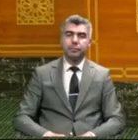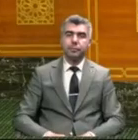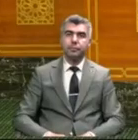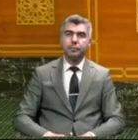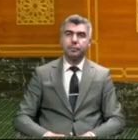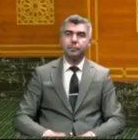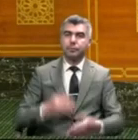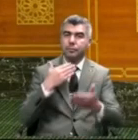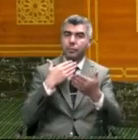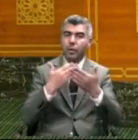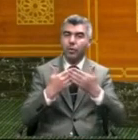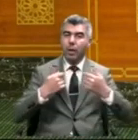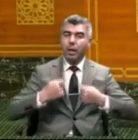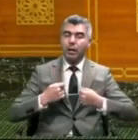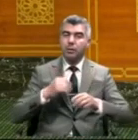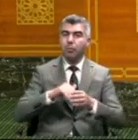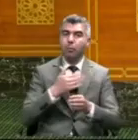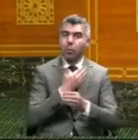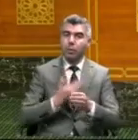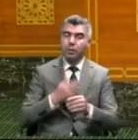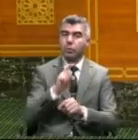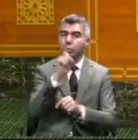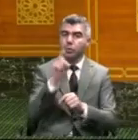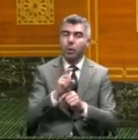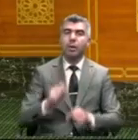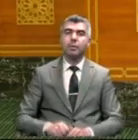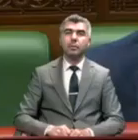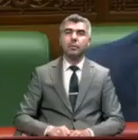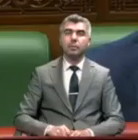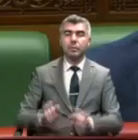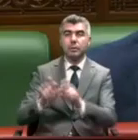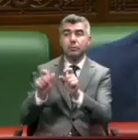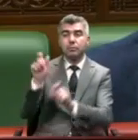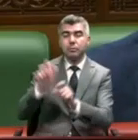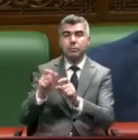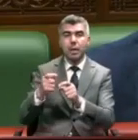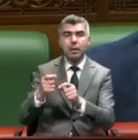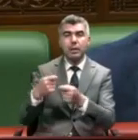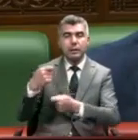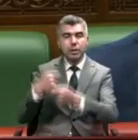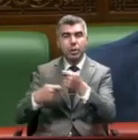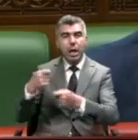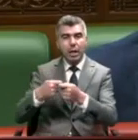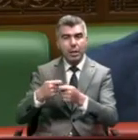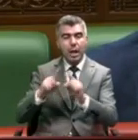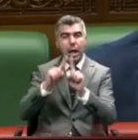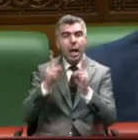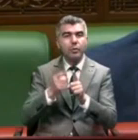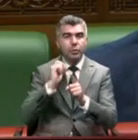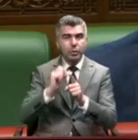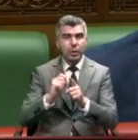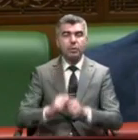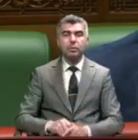السيد الرئيس شكرا سيد المستشار على هذا السؤال الاهم بحيث الفئات التجار تجار الصغار كيلعبوا